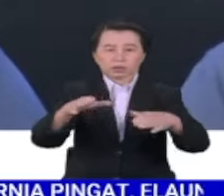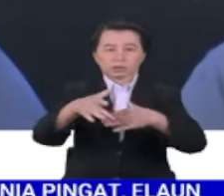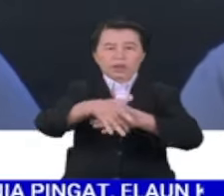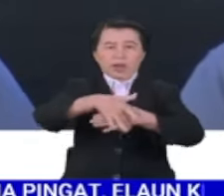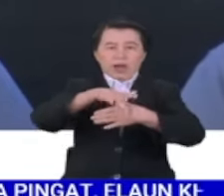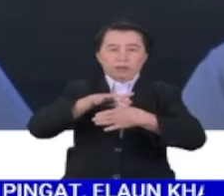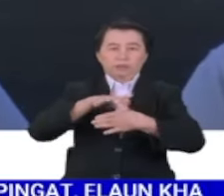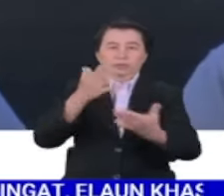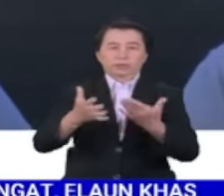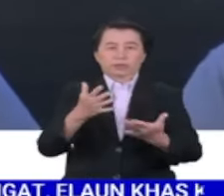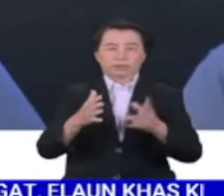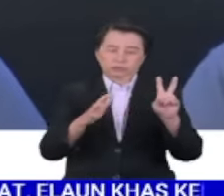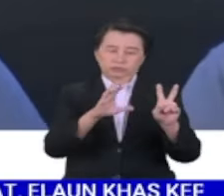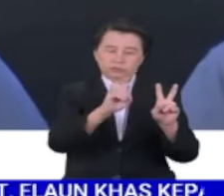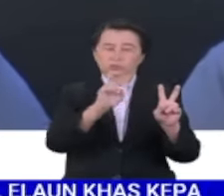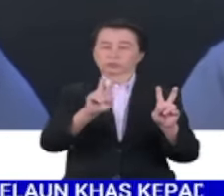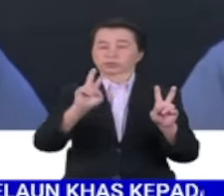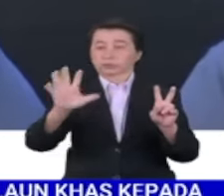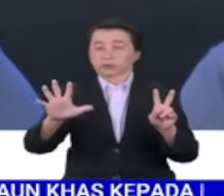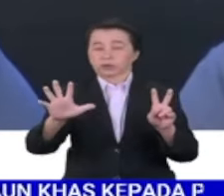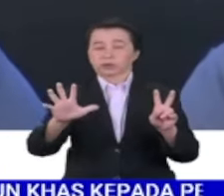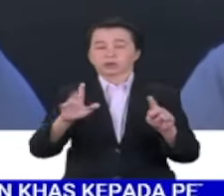dan 2016